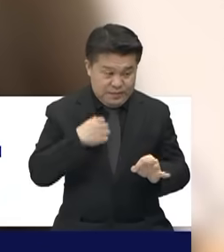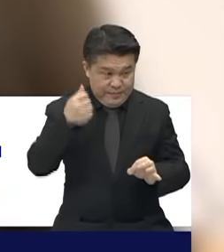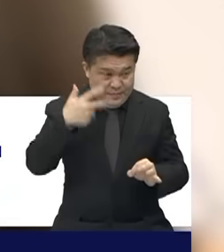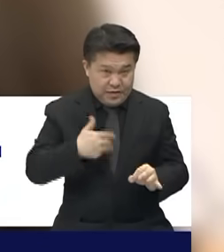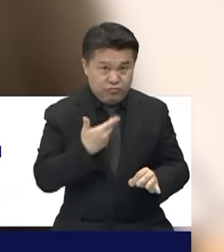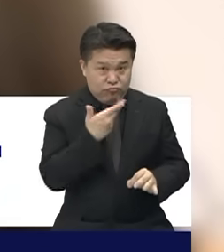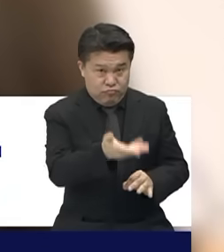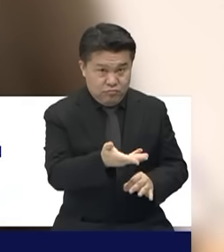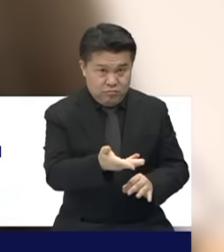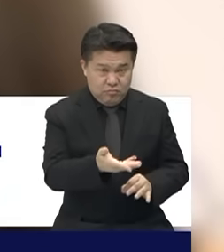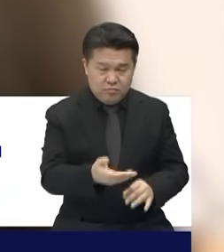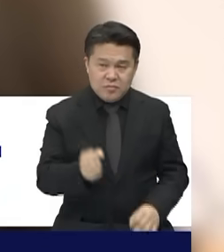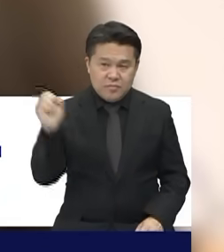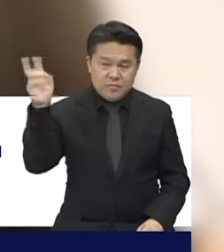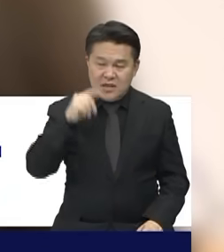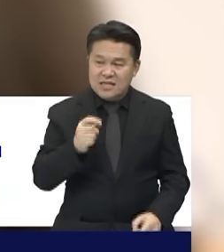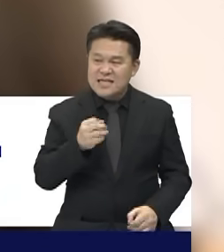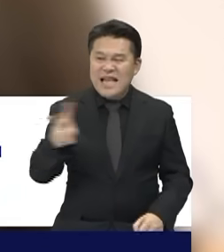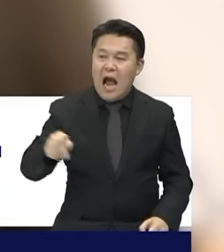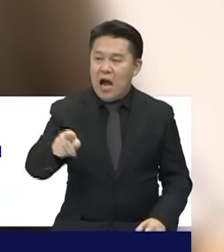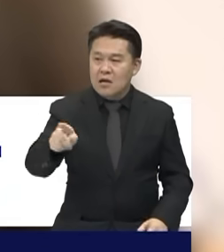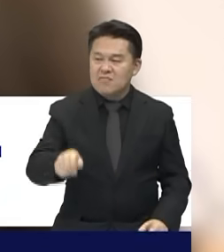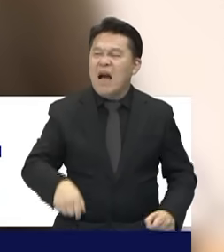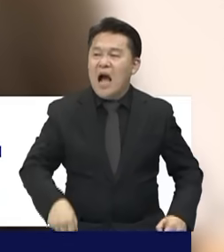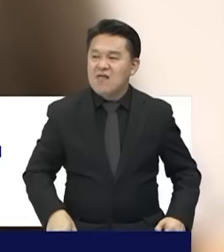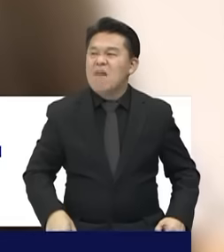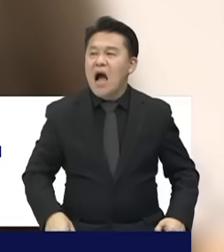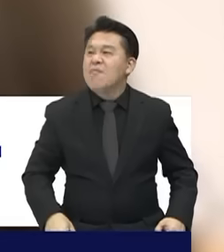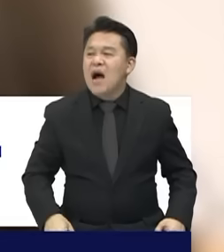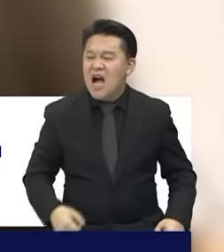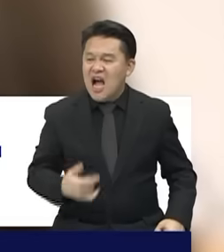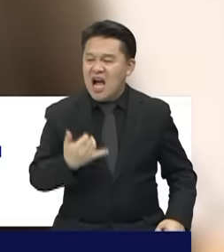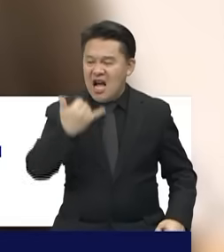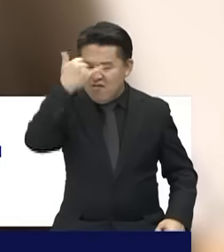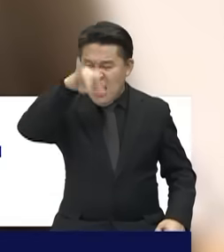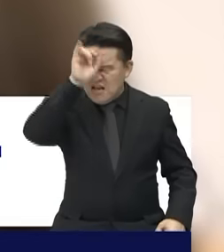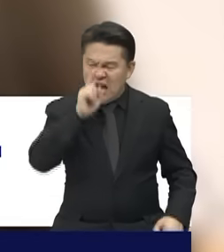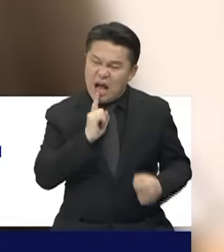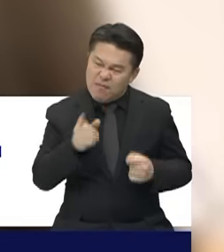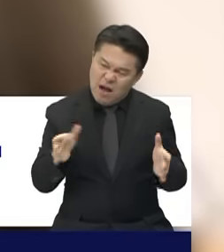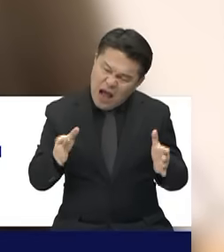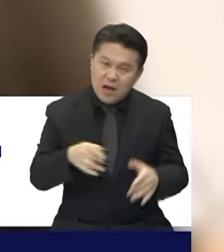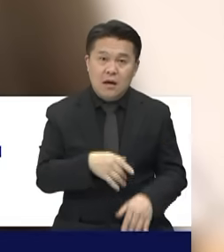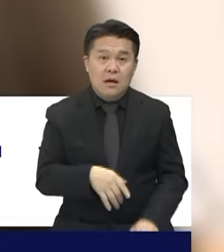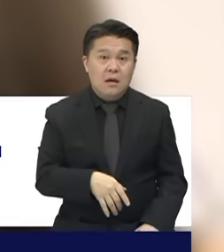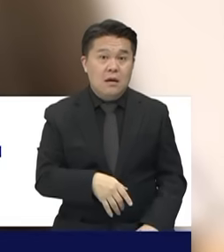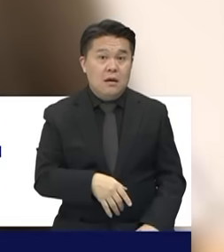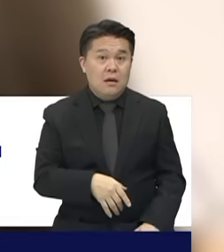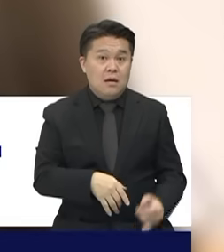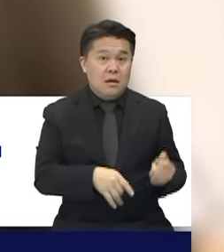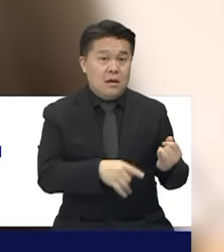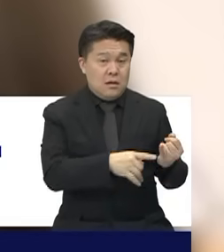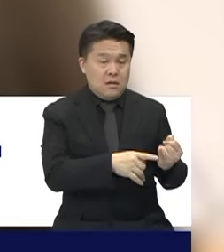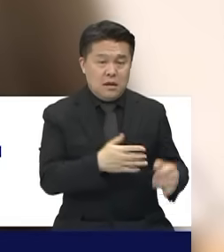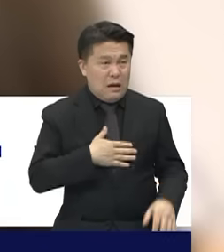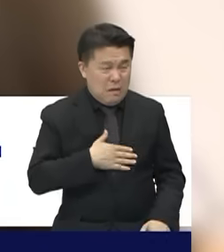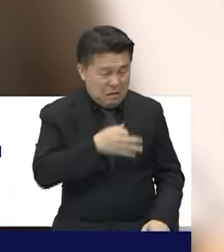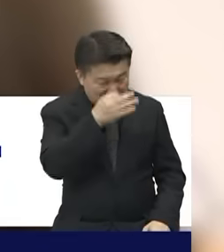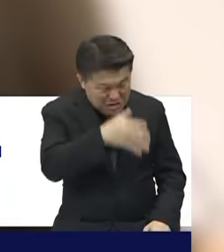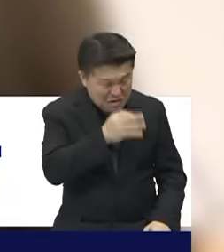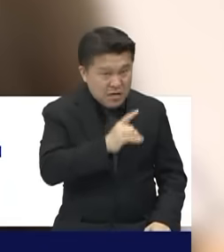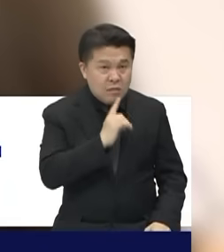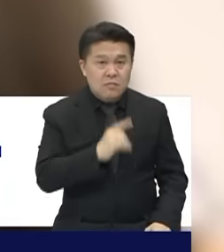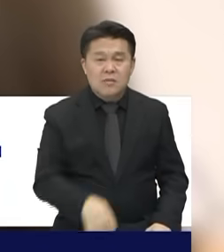의무고지 사항을 안내했는데 반말로 야! 라고 하며 무례한 언사를 이어갔다는 건데요. 여성 고객은 죄송하다고